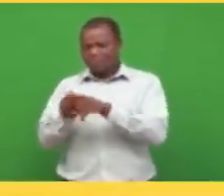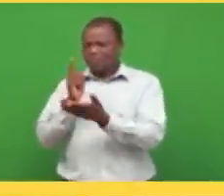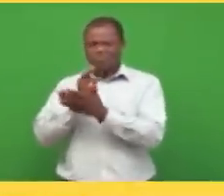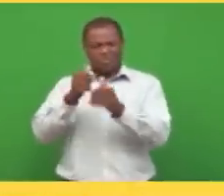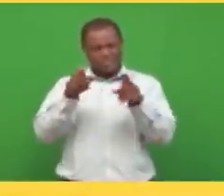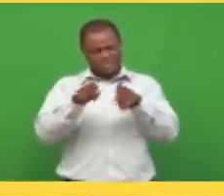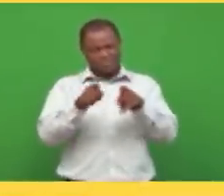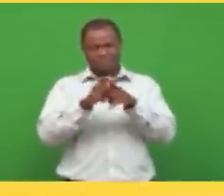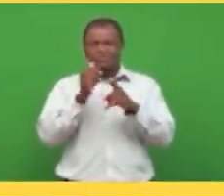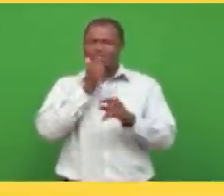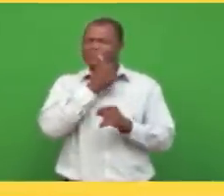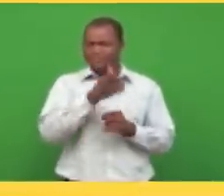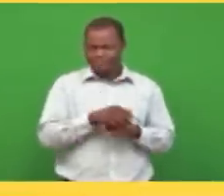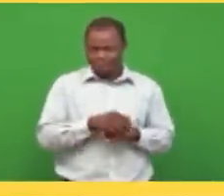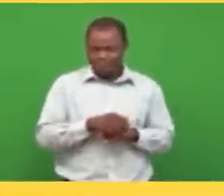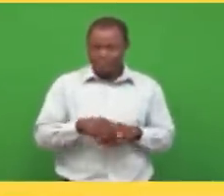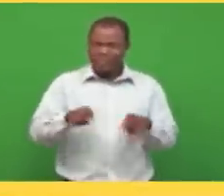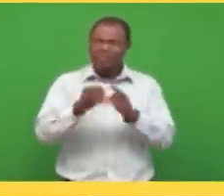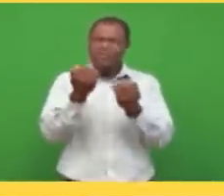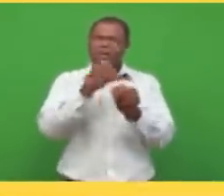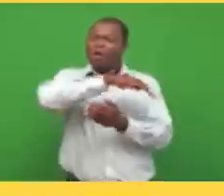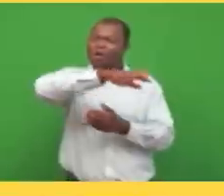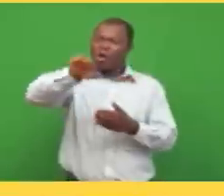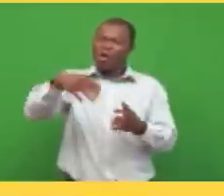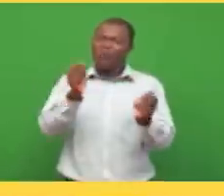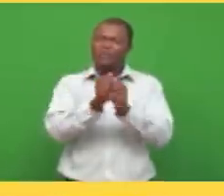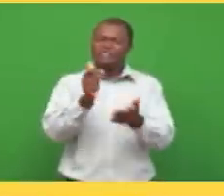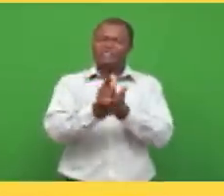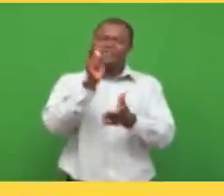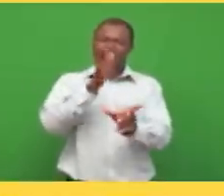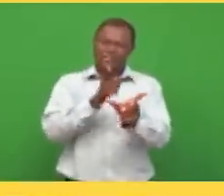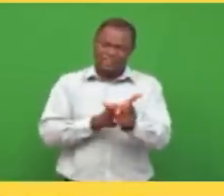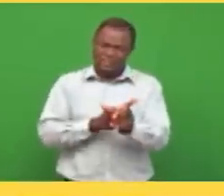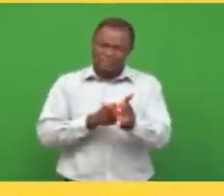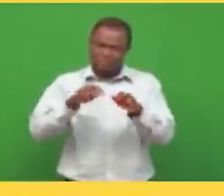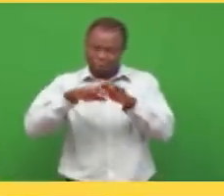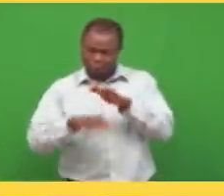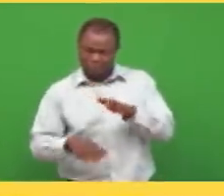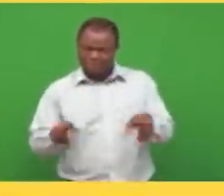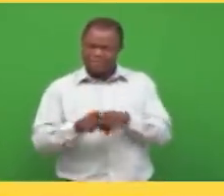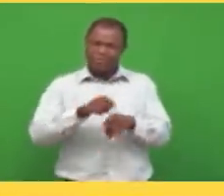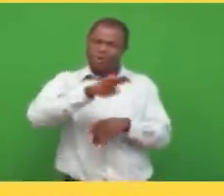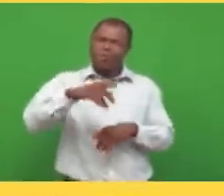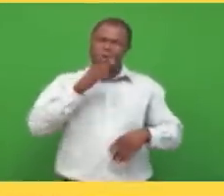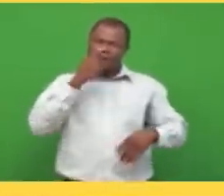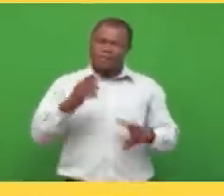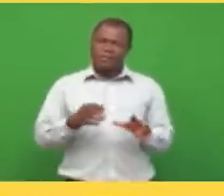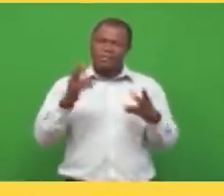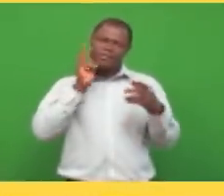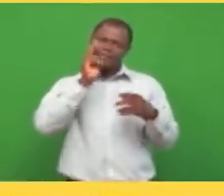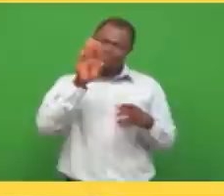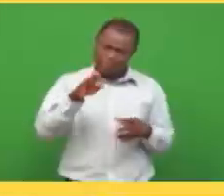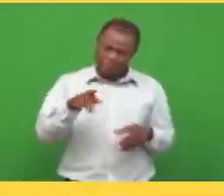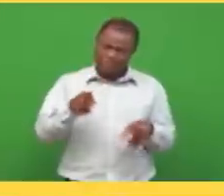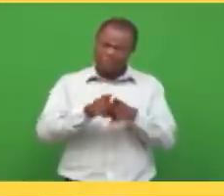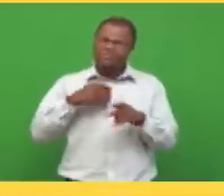vana vanoita zvakanaka kuvana vose vane 18 vane 17 years zvichidzika vana vokuti kana vatishanyira hatingabvunzi kuti